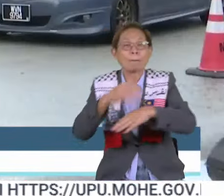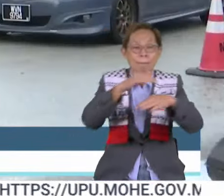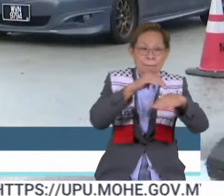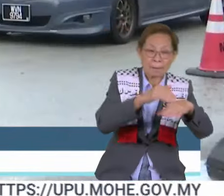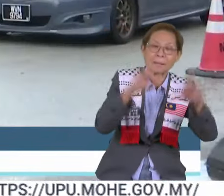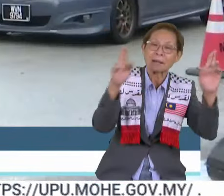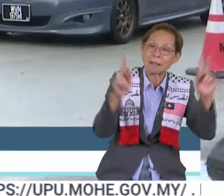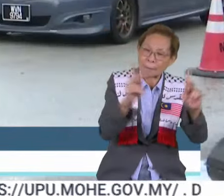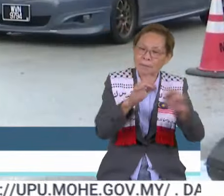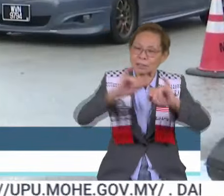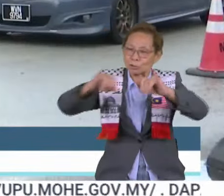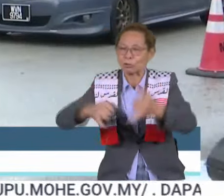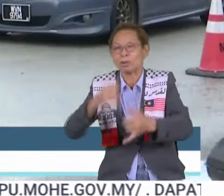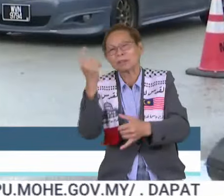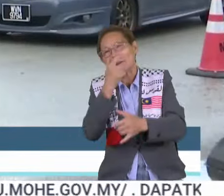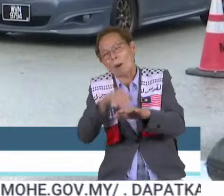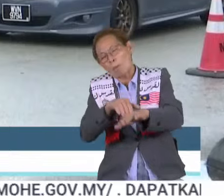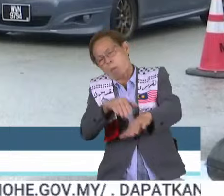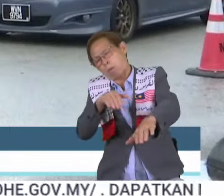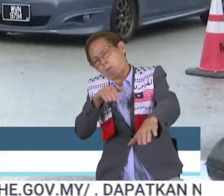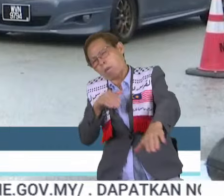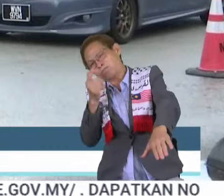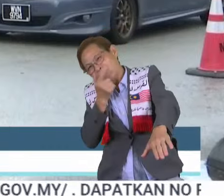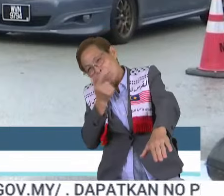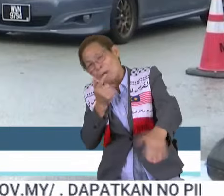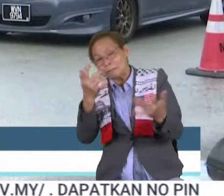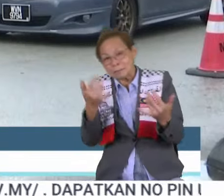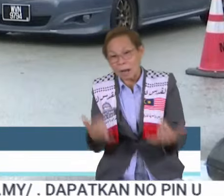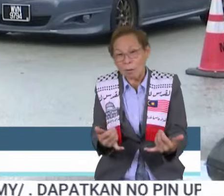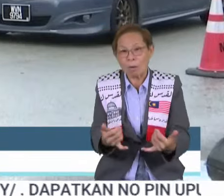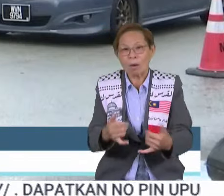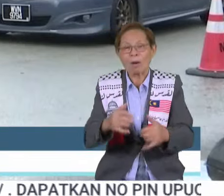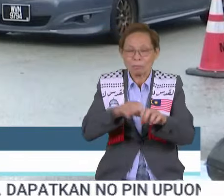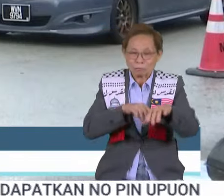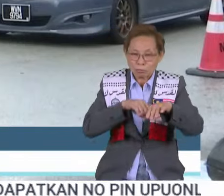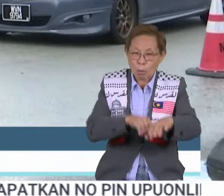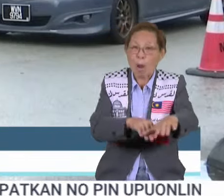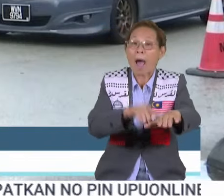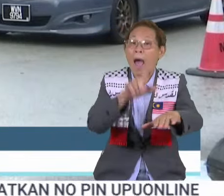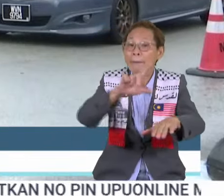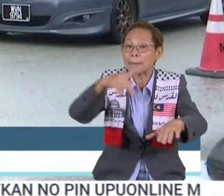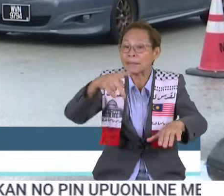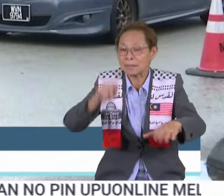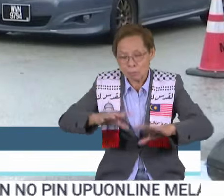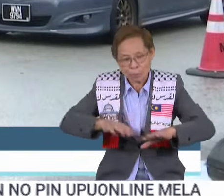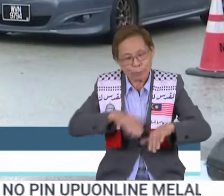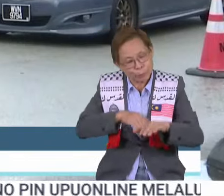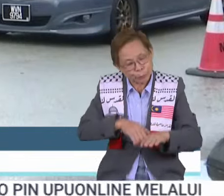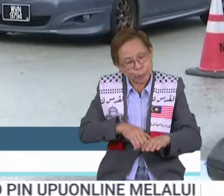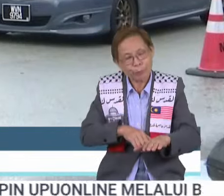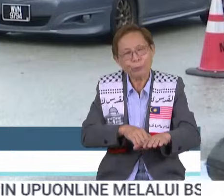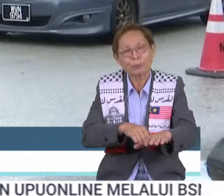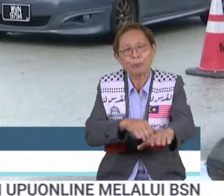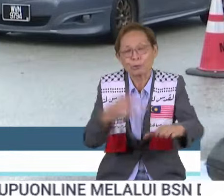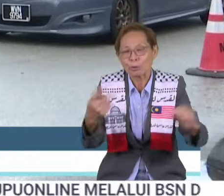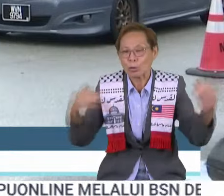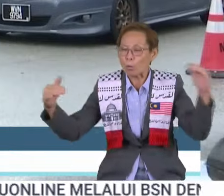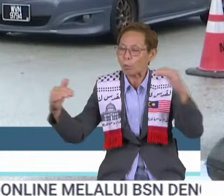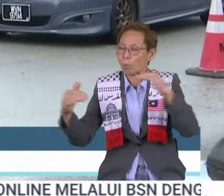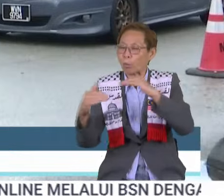Jumaat bagi mengelak berlaku kesesakan. Dan keadaan semasa ketika ini trafik di LPT 1 lancar di sepanjang lebuh raya dari kedua-dua